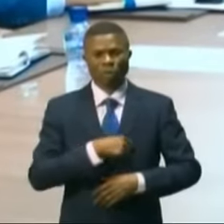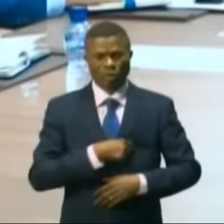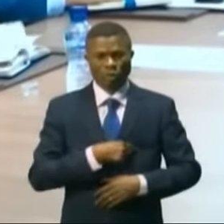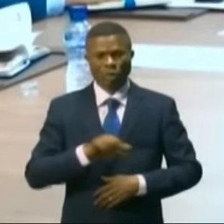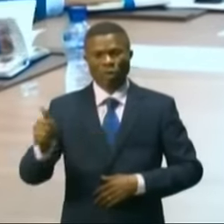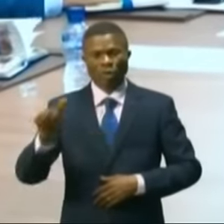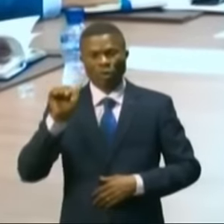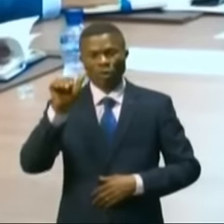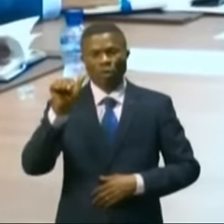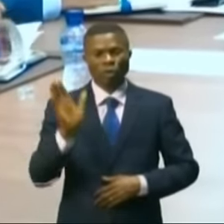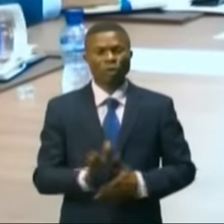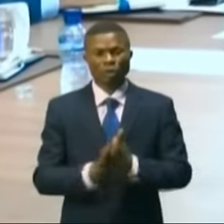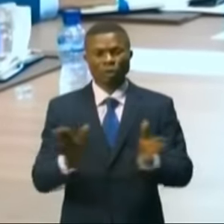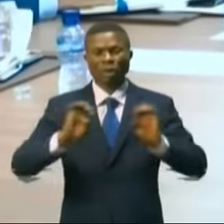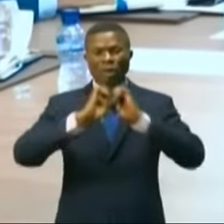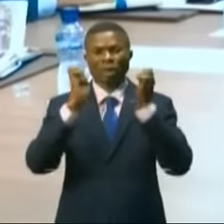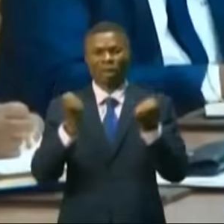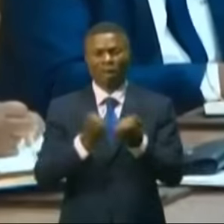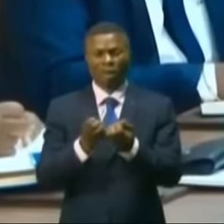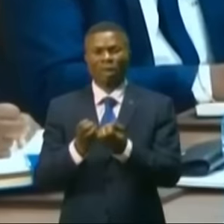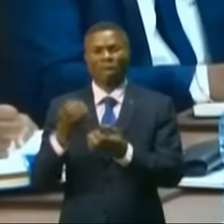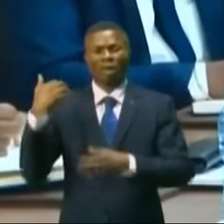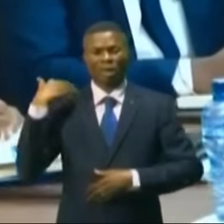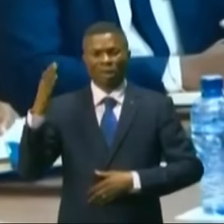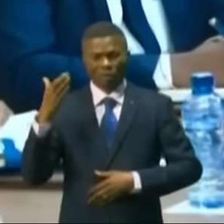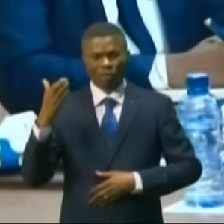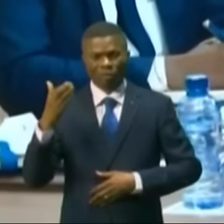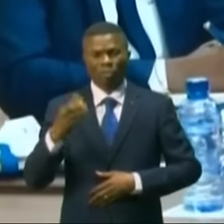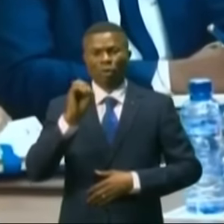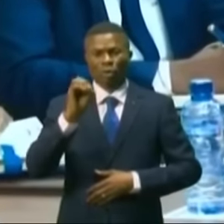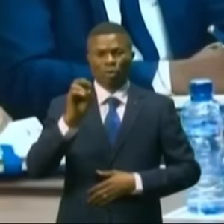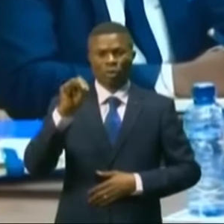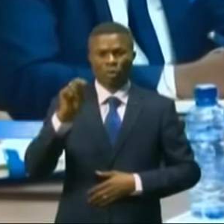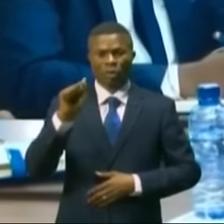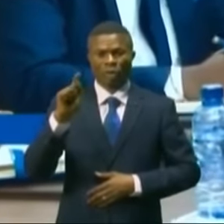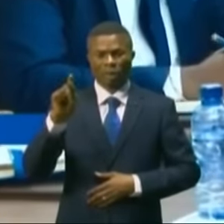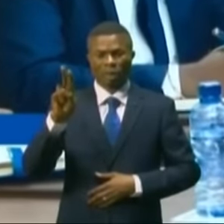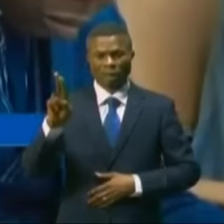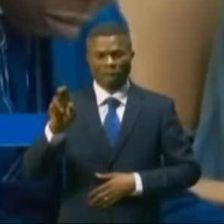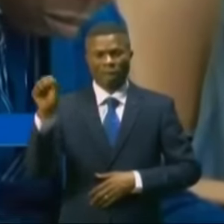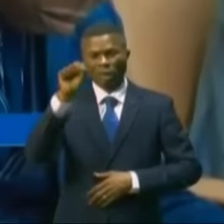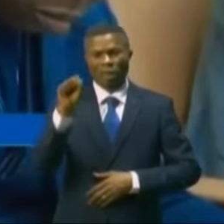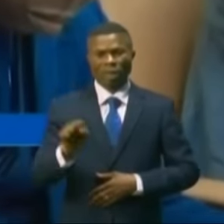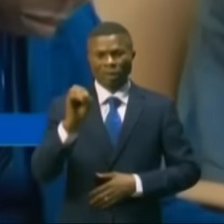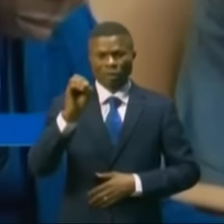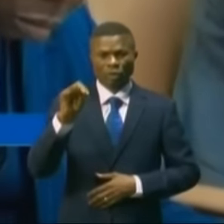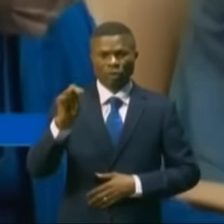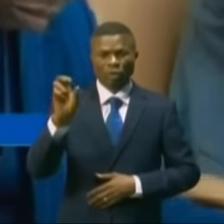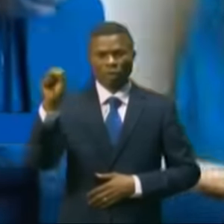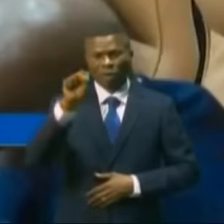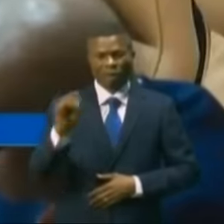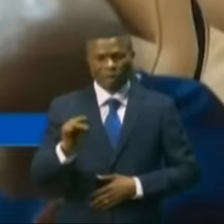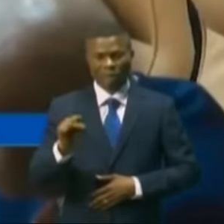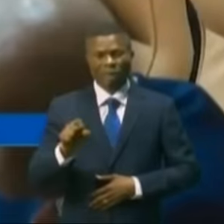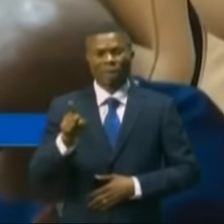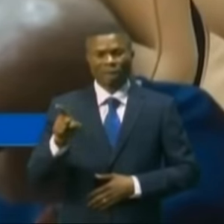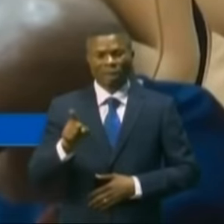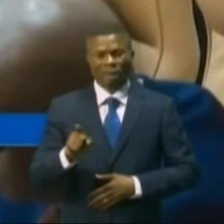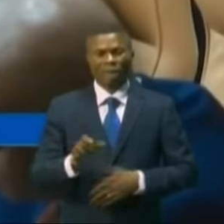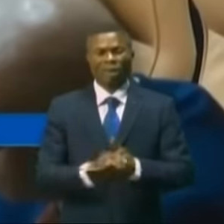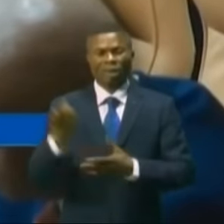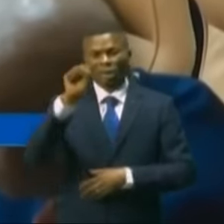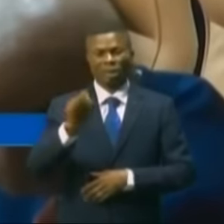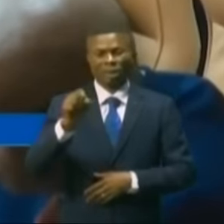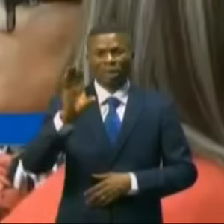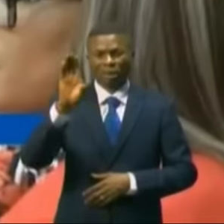directeurs généraux des entreprises du portefeuille, tels l'ONATRA, la SONAS, la SOKIMO, les lignes maritimes congolaises et la CVM,